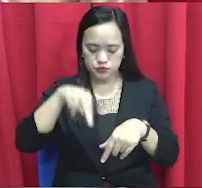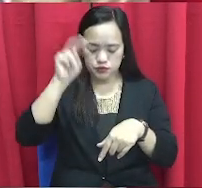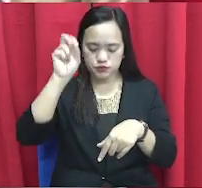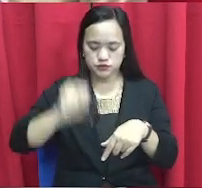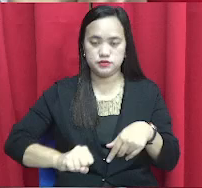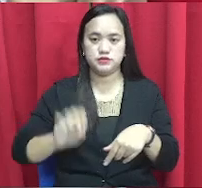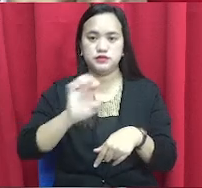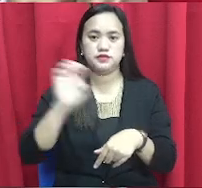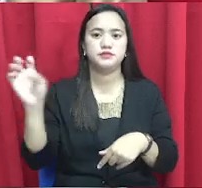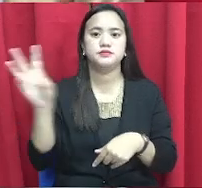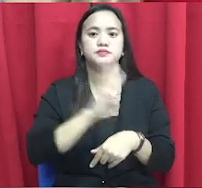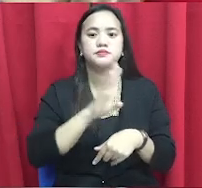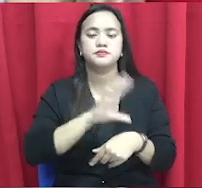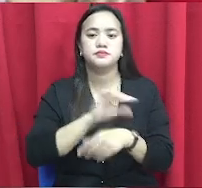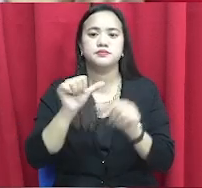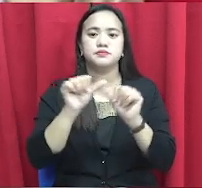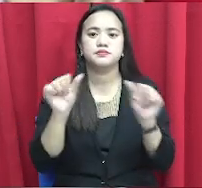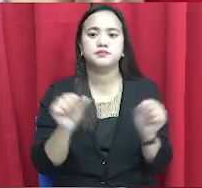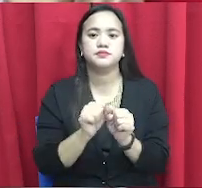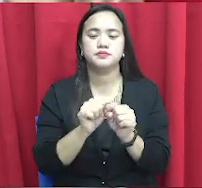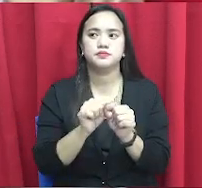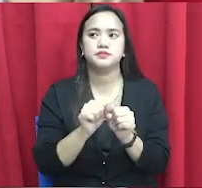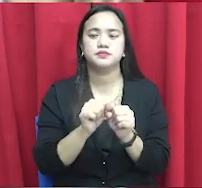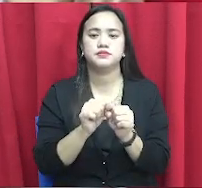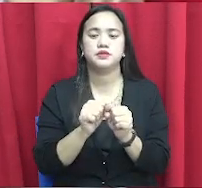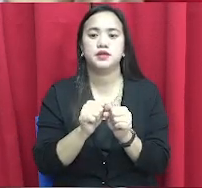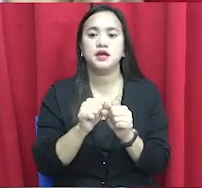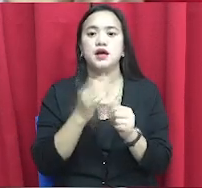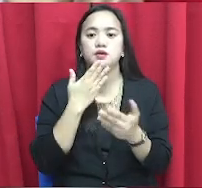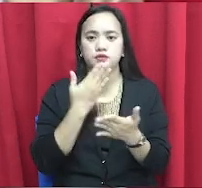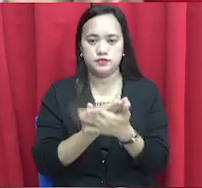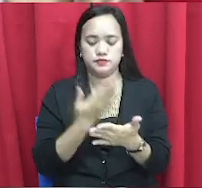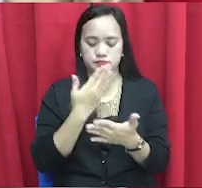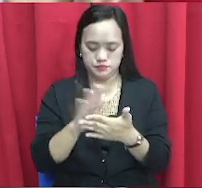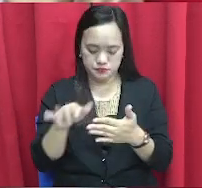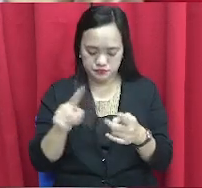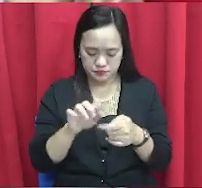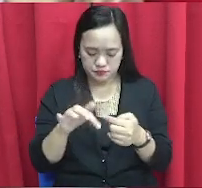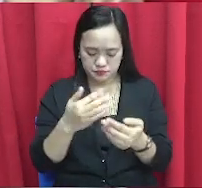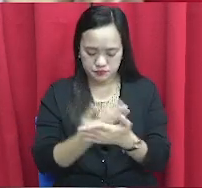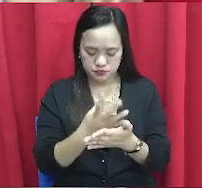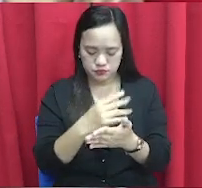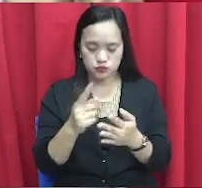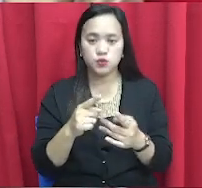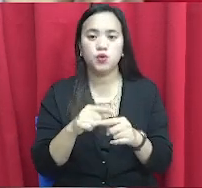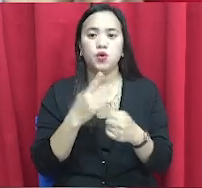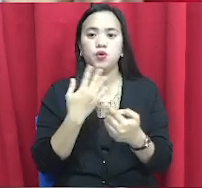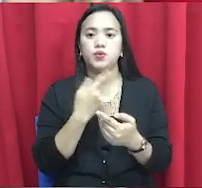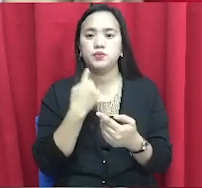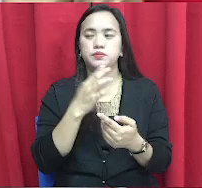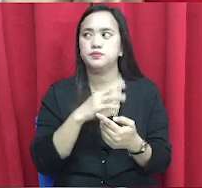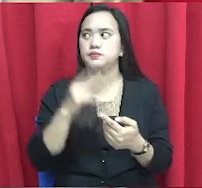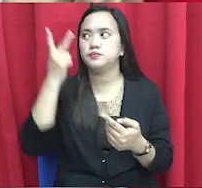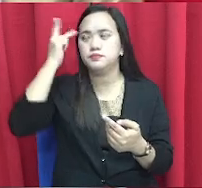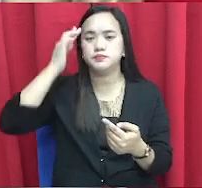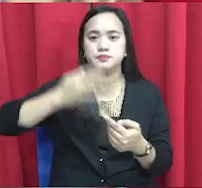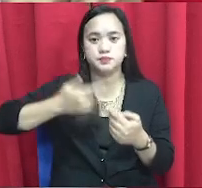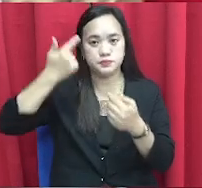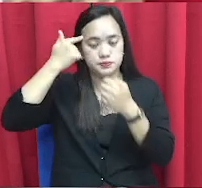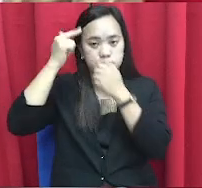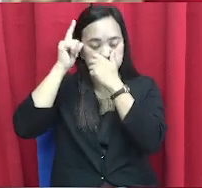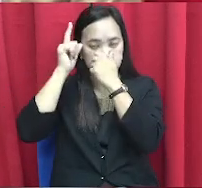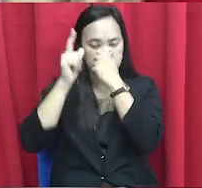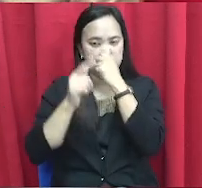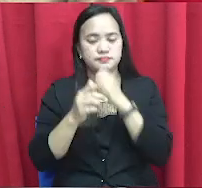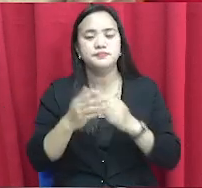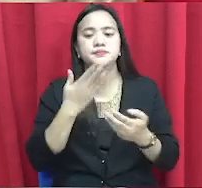South East West company magand magand magandang haon po inyong lahat at sa atin p buting Lorena